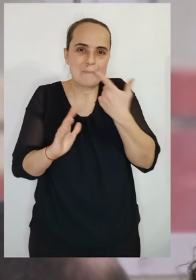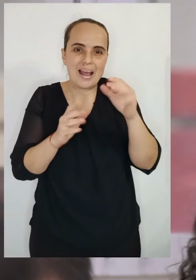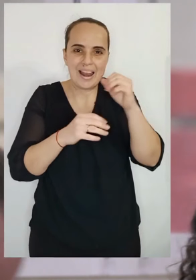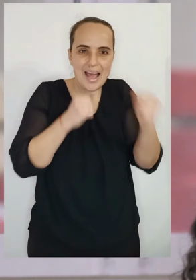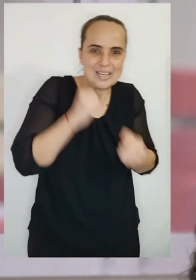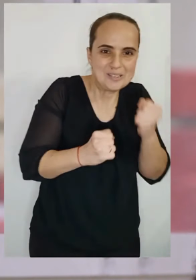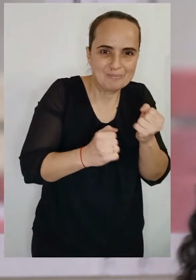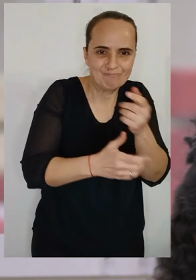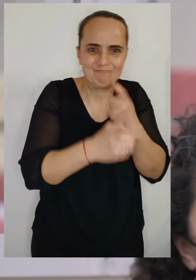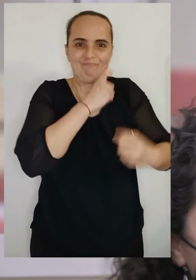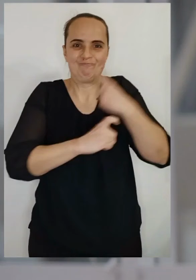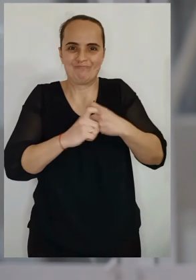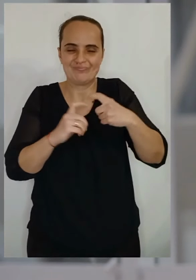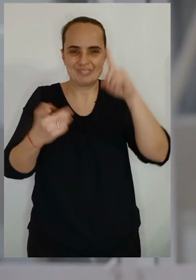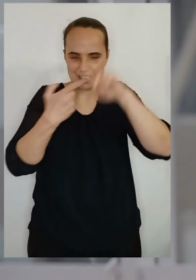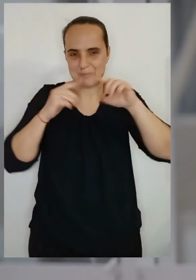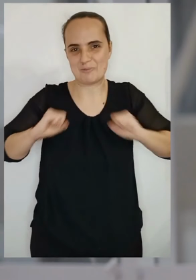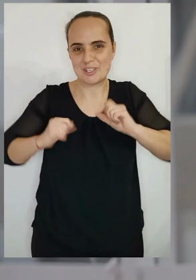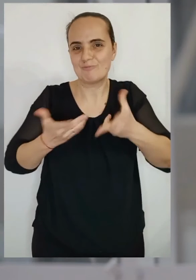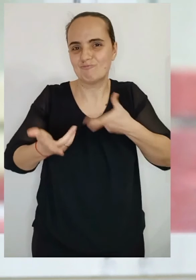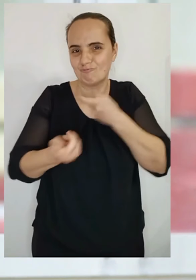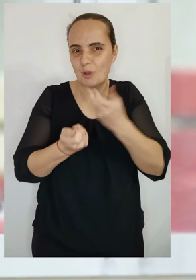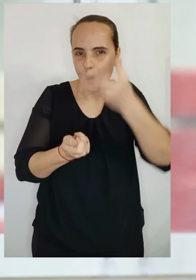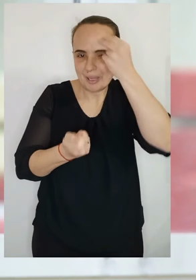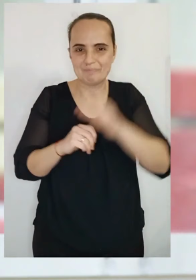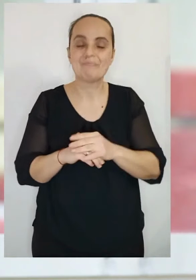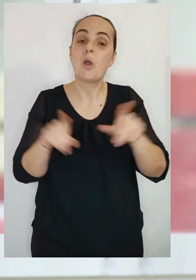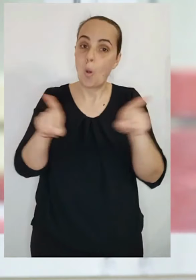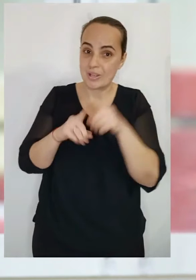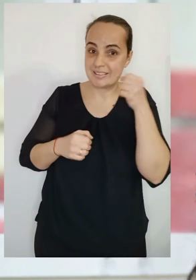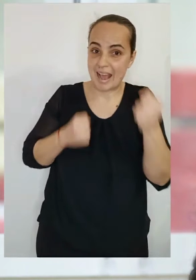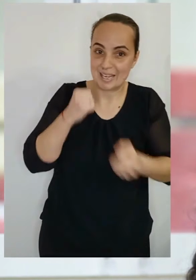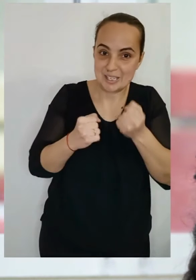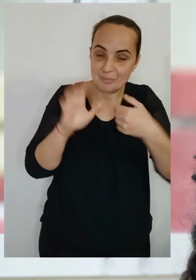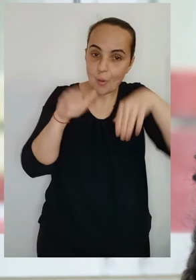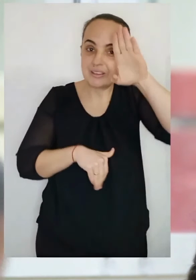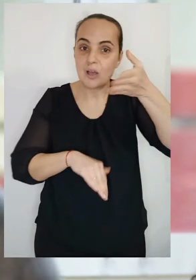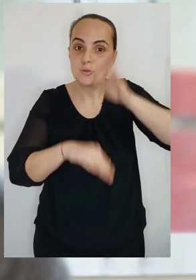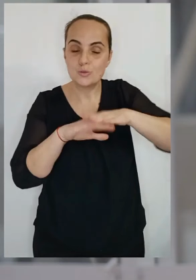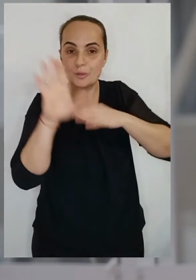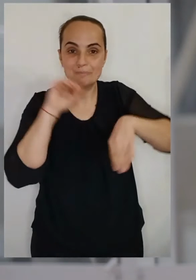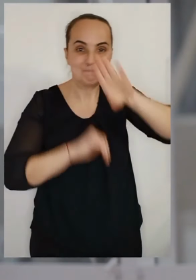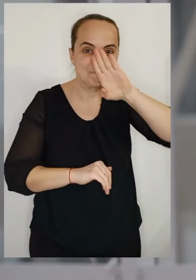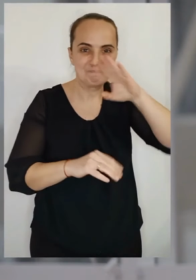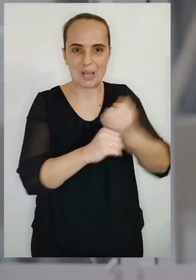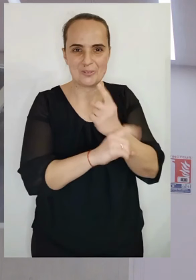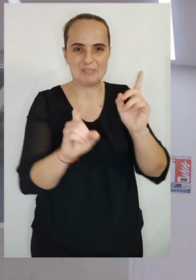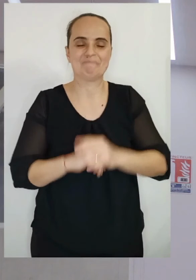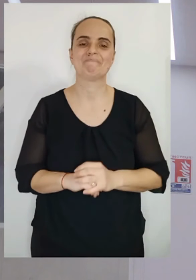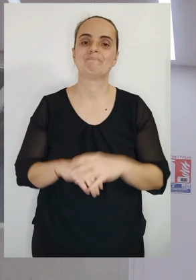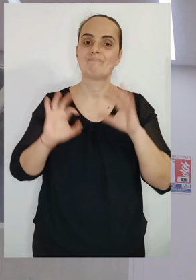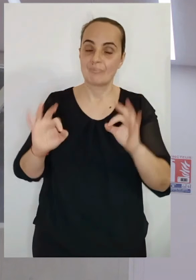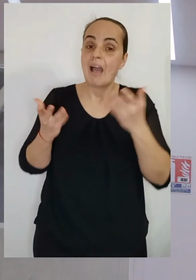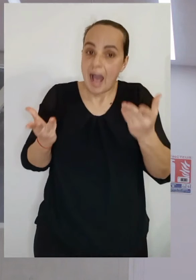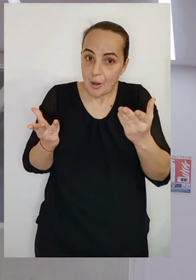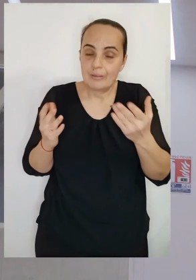Gymnastique, on a bien compris, on a un lieu plus fixe. Cécile, c'est parce qu'on a candidaté pour l'athlétisme aussi, mais qu'on n'a pas réussi à l'avoir. Ça n'a pas marché, d'accord. Pour être